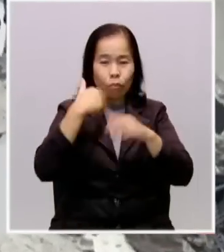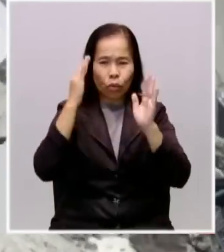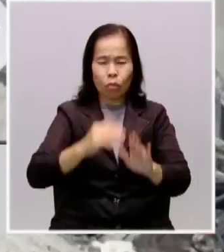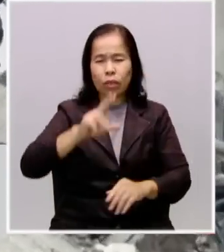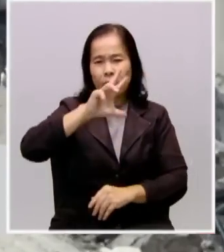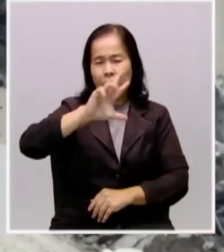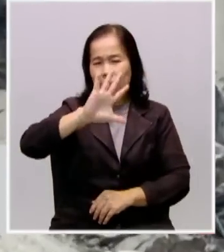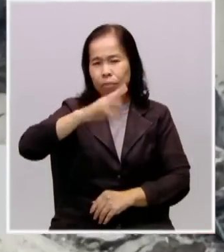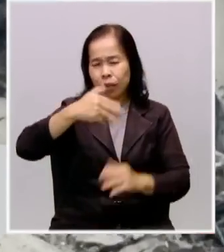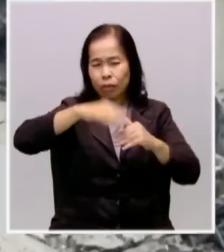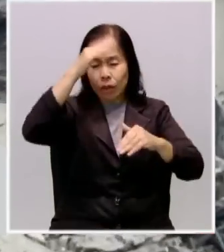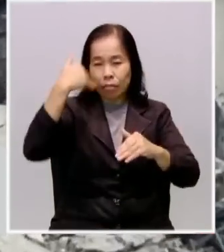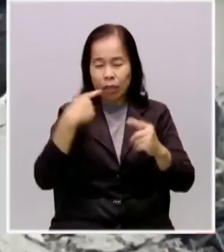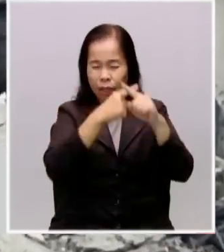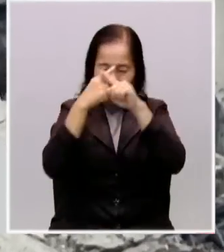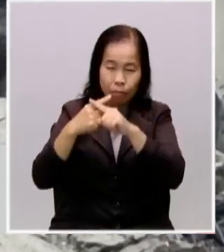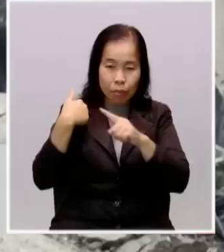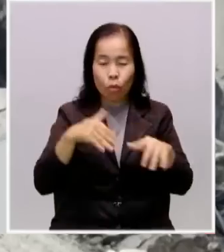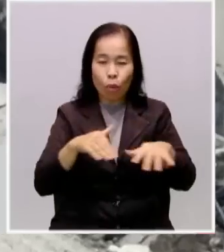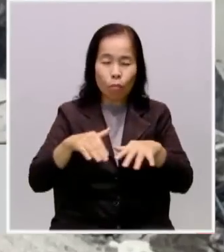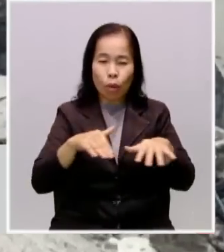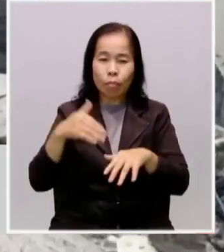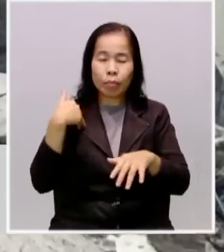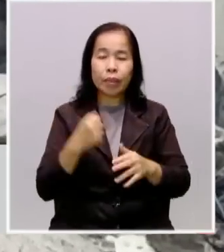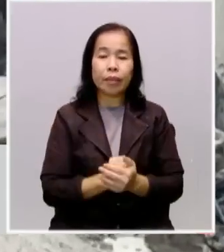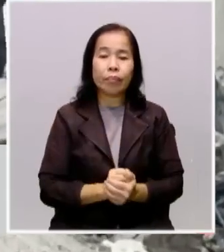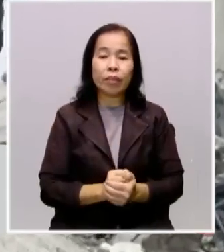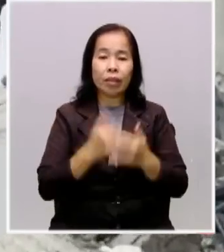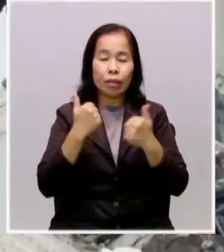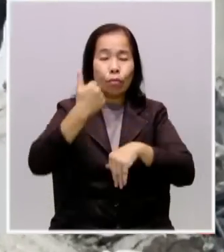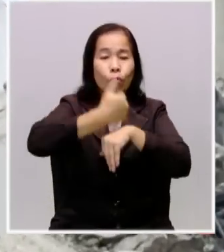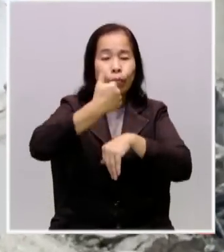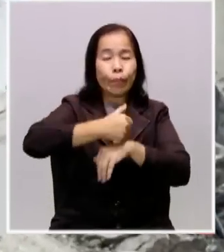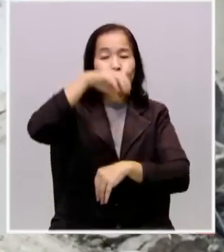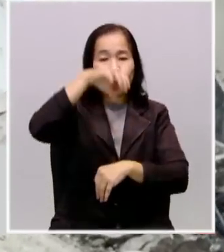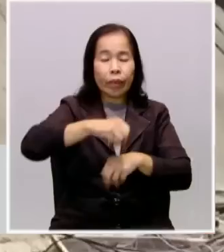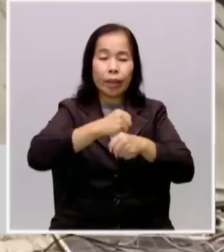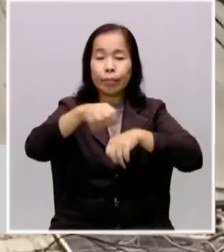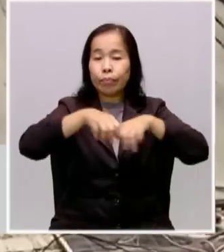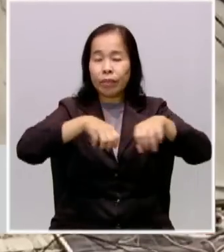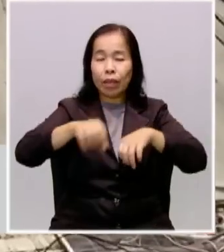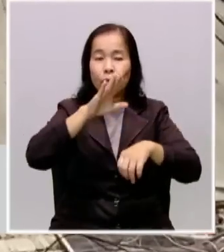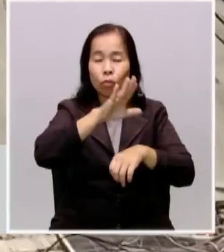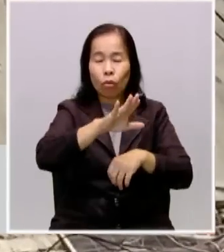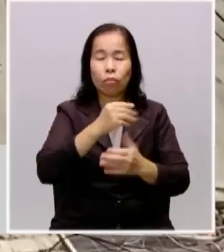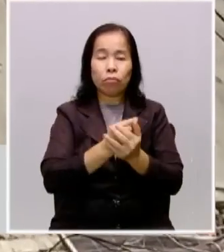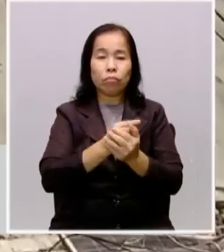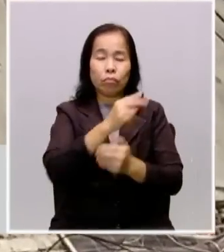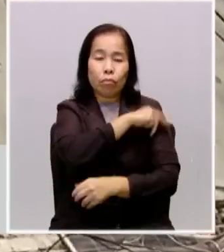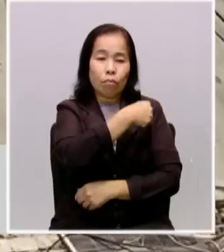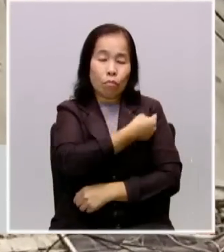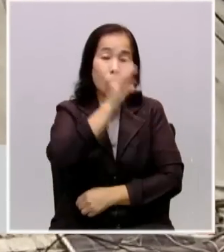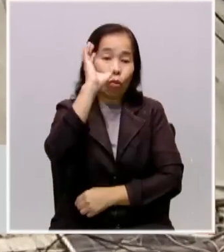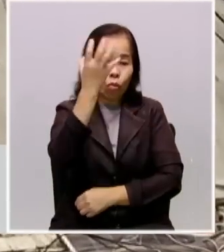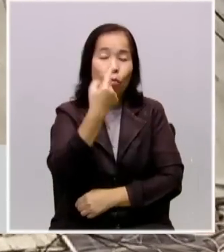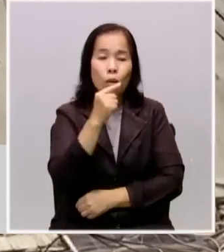นและยังเกิด after shock อย่างต่อเนื่องค่ะด้านร็อบโฮเดนผู้อำนวยการเหตุการณ์แผ่นดินไหวของ WHO กล่าวว่ามีผู้